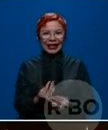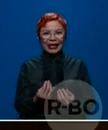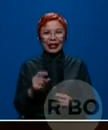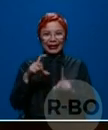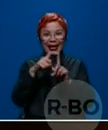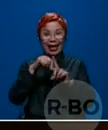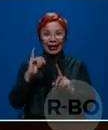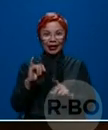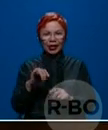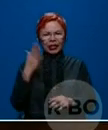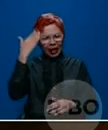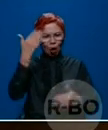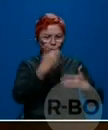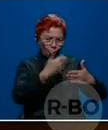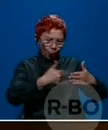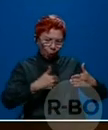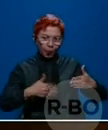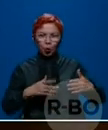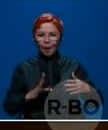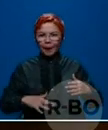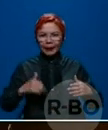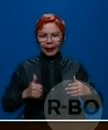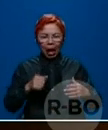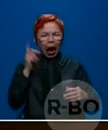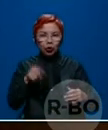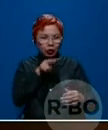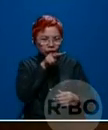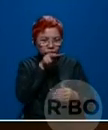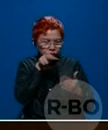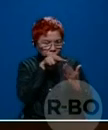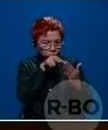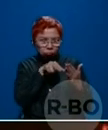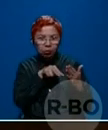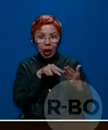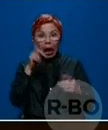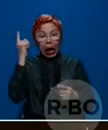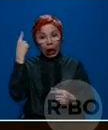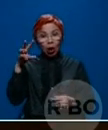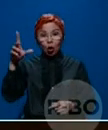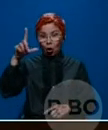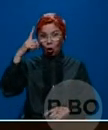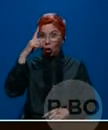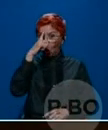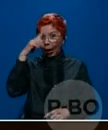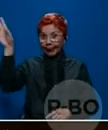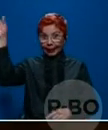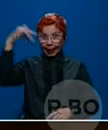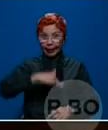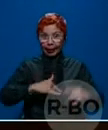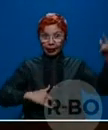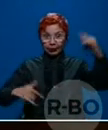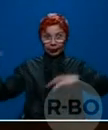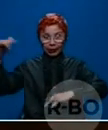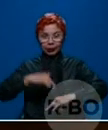dokumen-dokumen kependudukan ini paling penting untuk diawasi ketika orang asing datang mulai dari